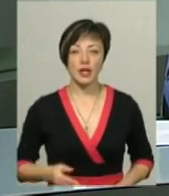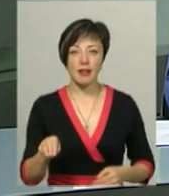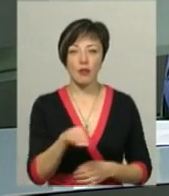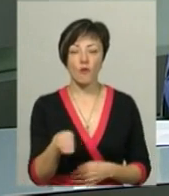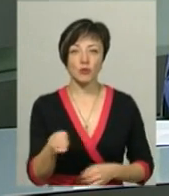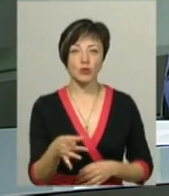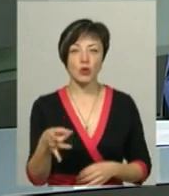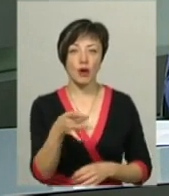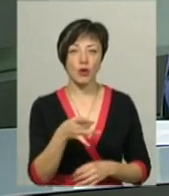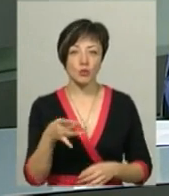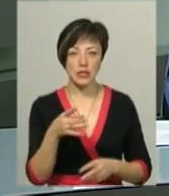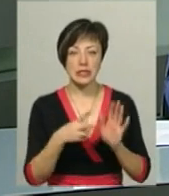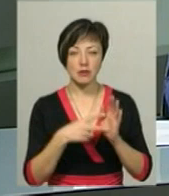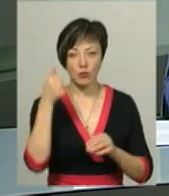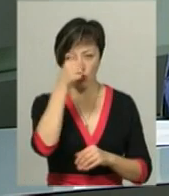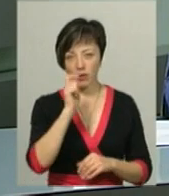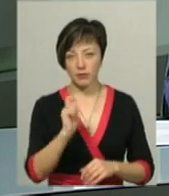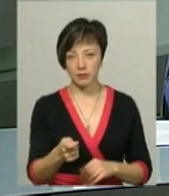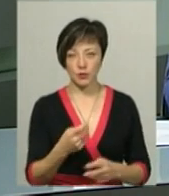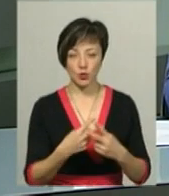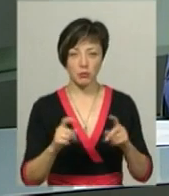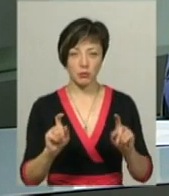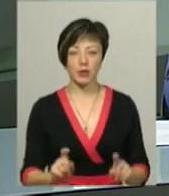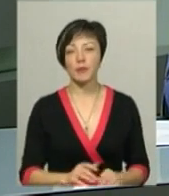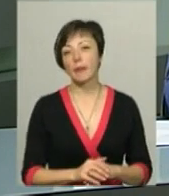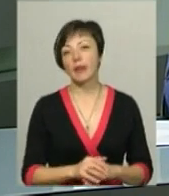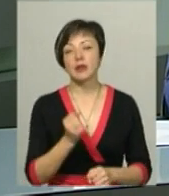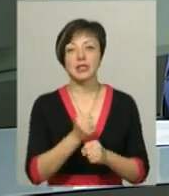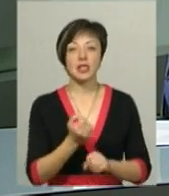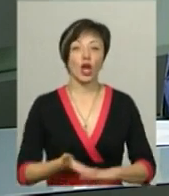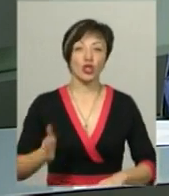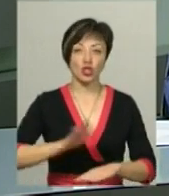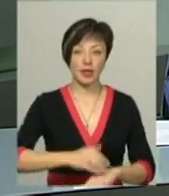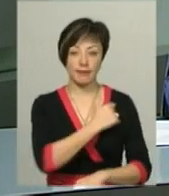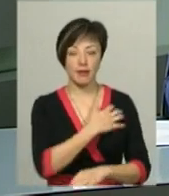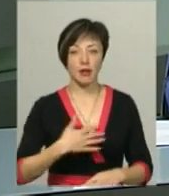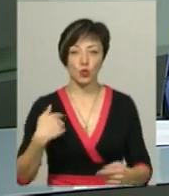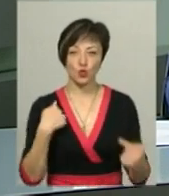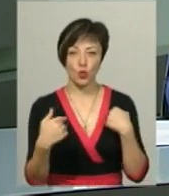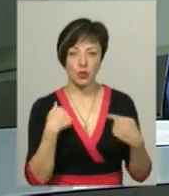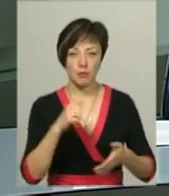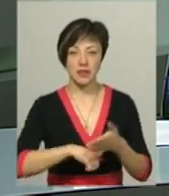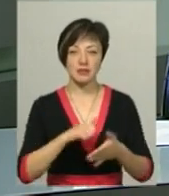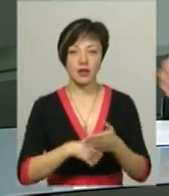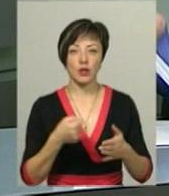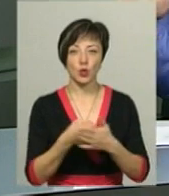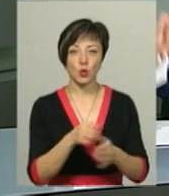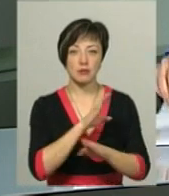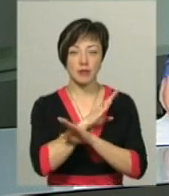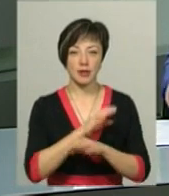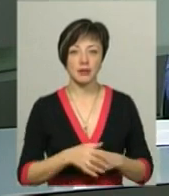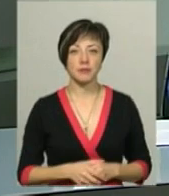Теофіпольського району у вигляді 7 років позбавлення волі за нанесення тяжких тілесних ушкоджень, що призвели до смерті.